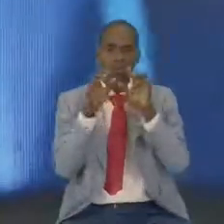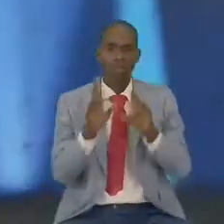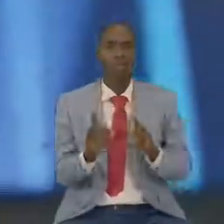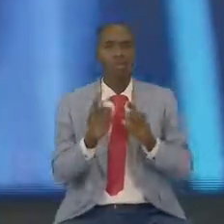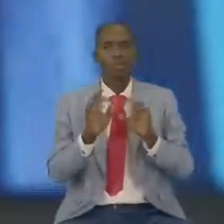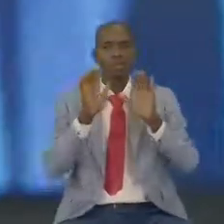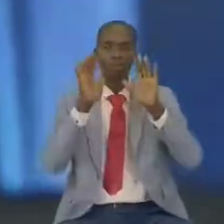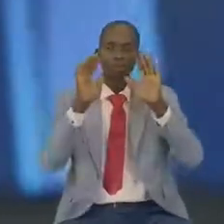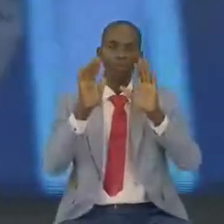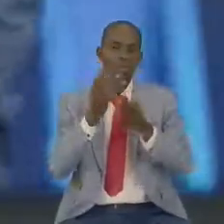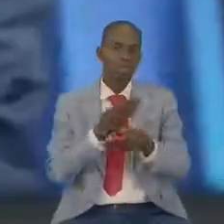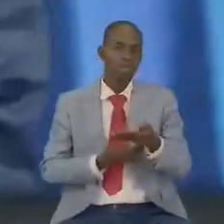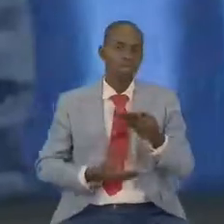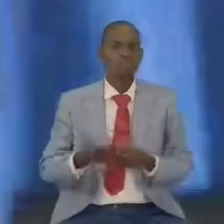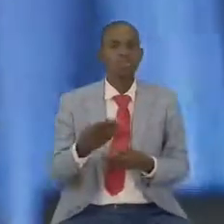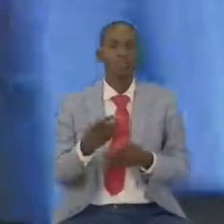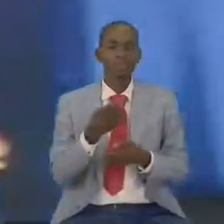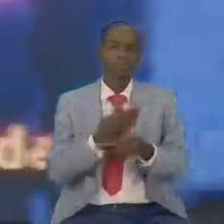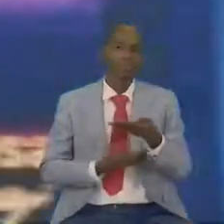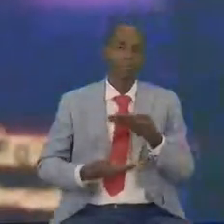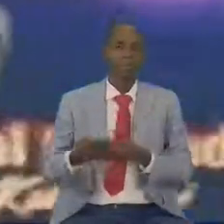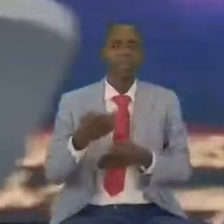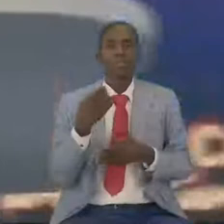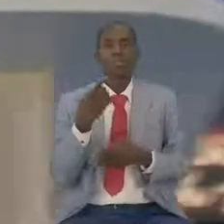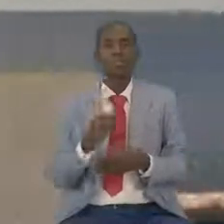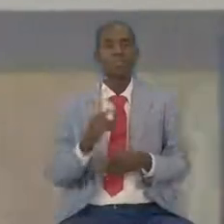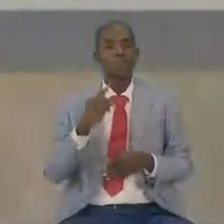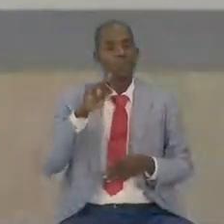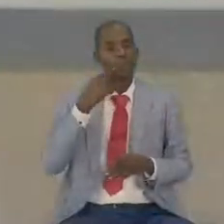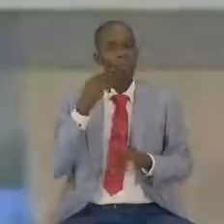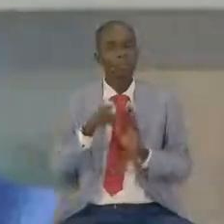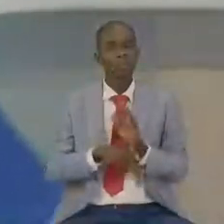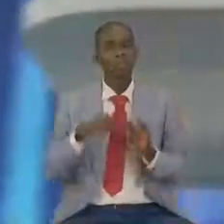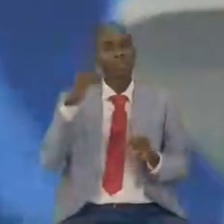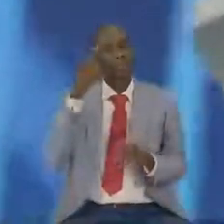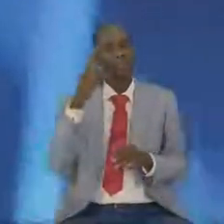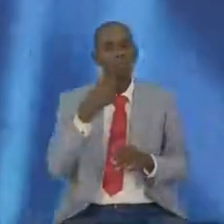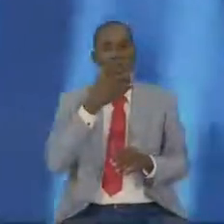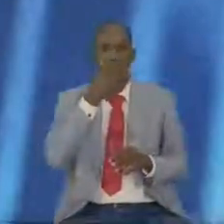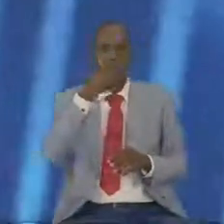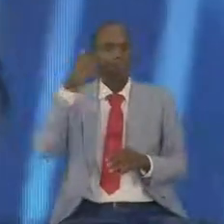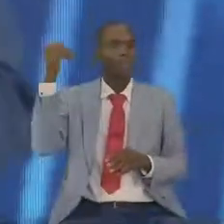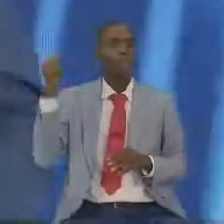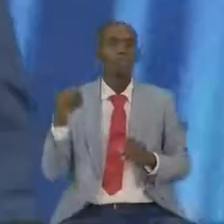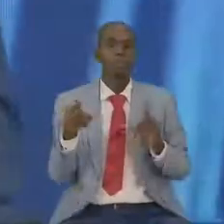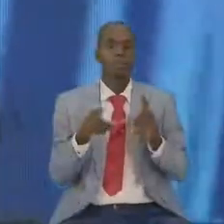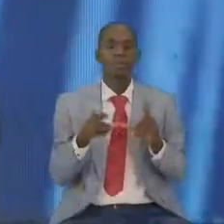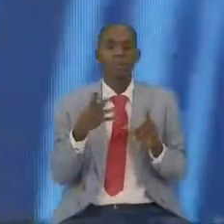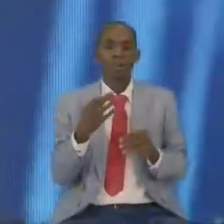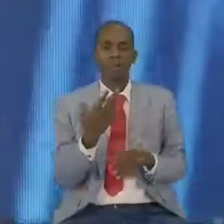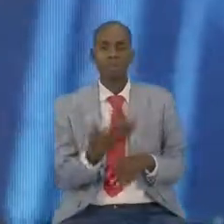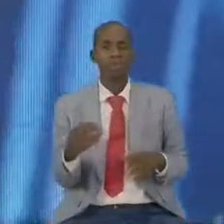L'échange merveilleux est béni, échangeant l'amertume pour un état meilleur des